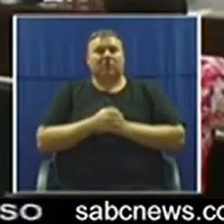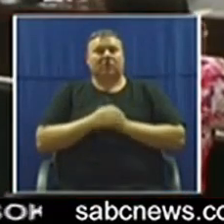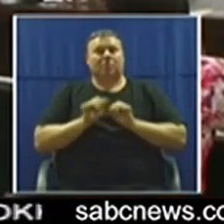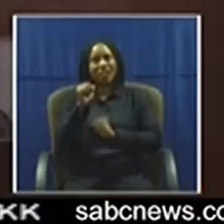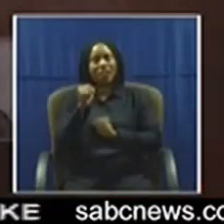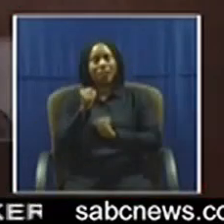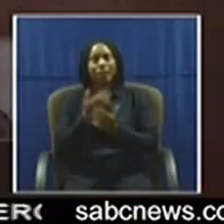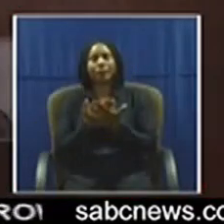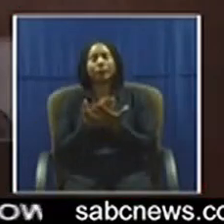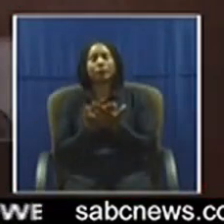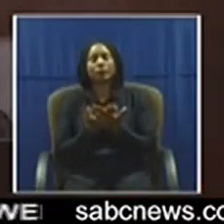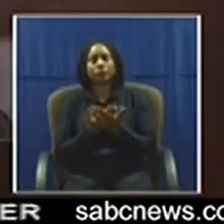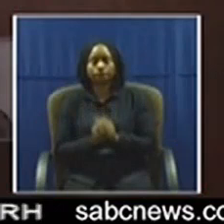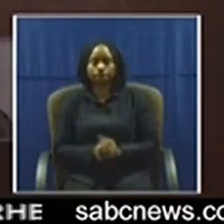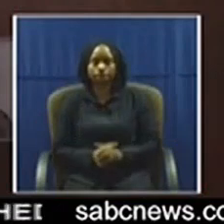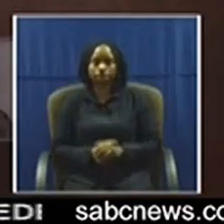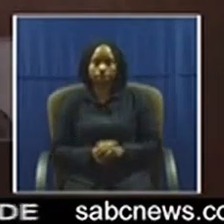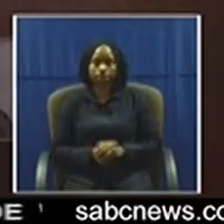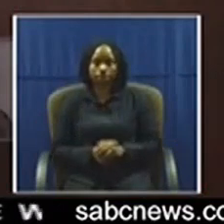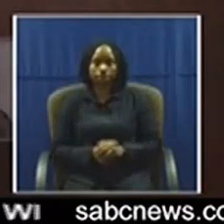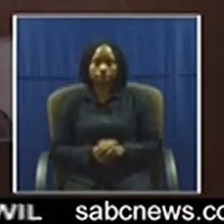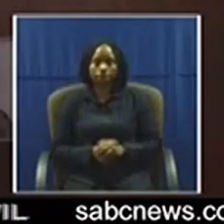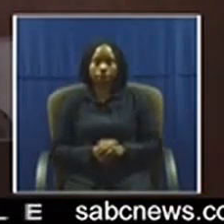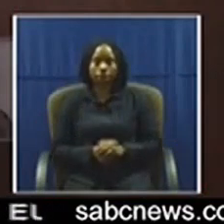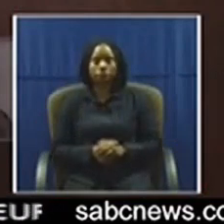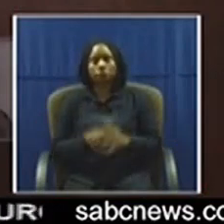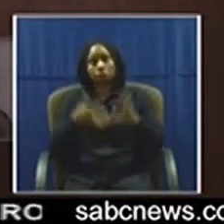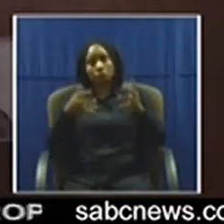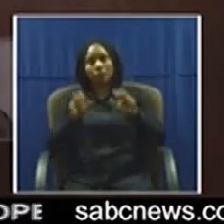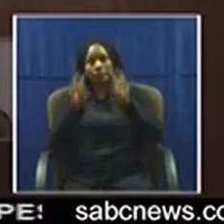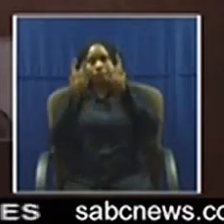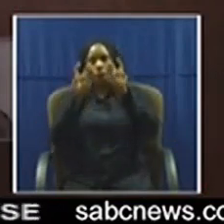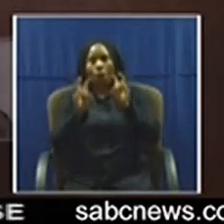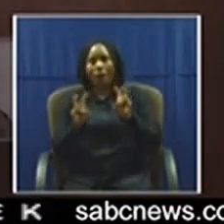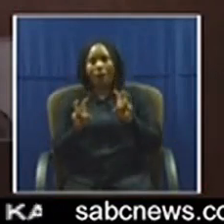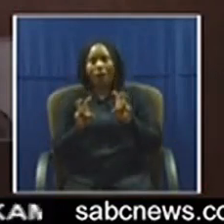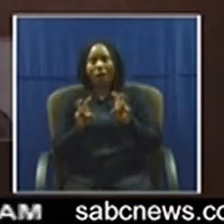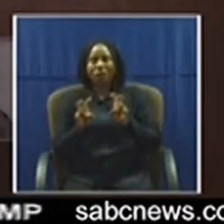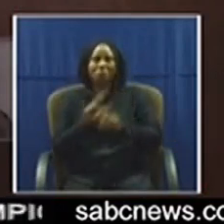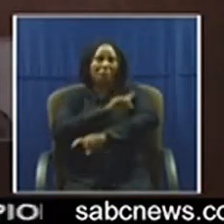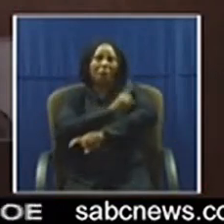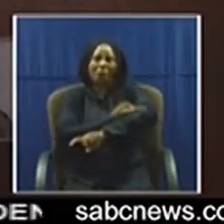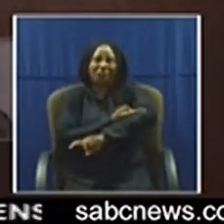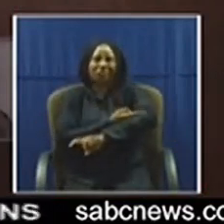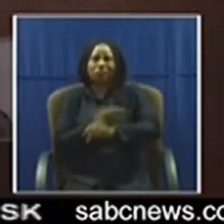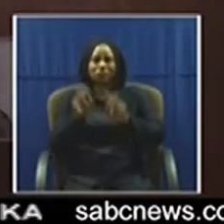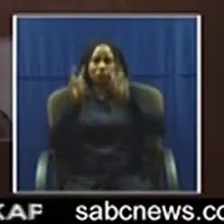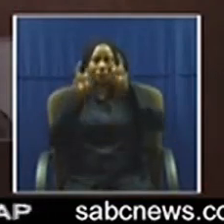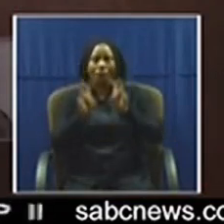energie. From a power generation perspective, this is an